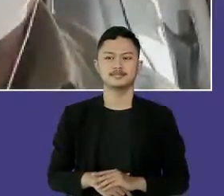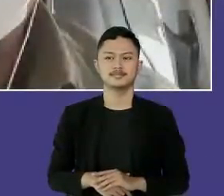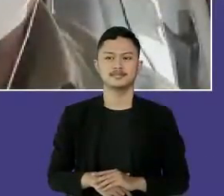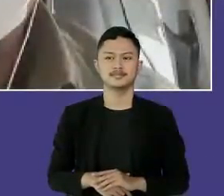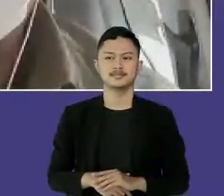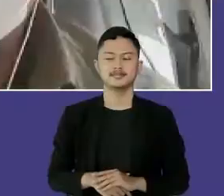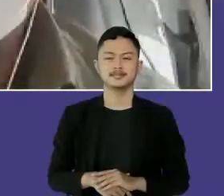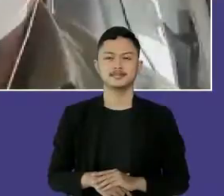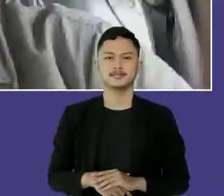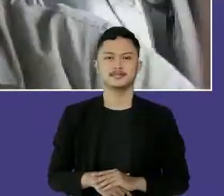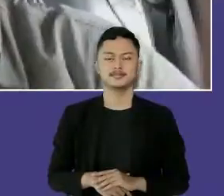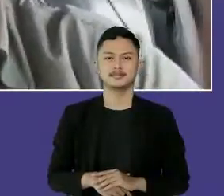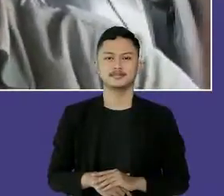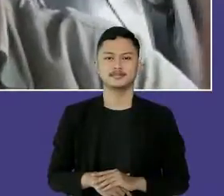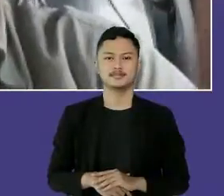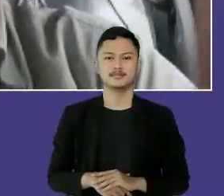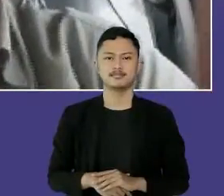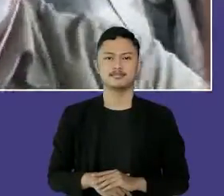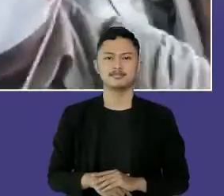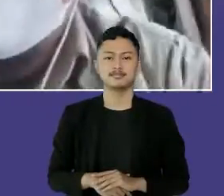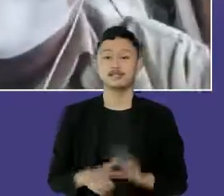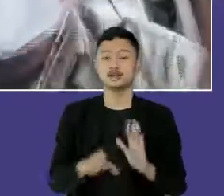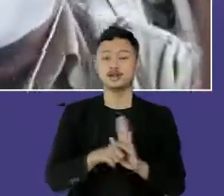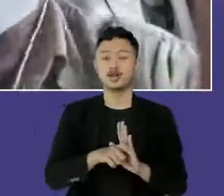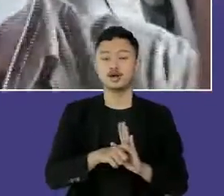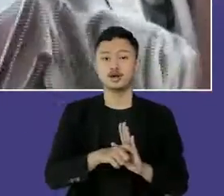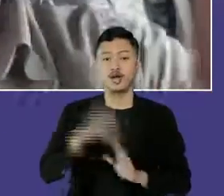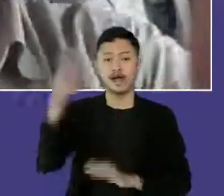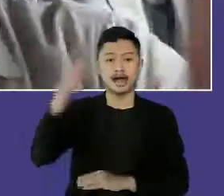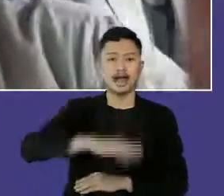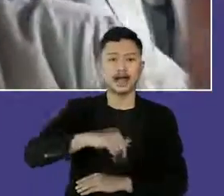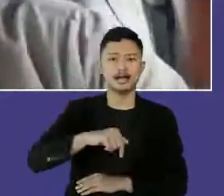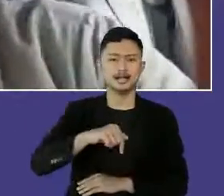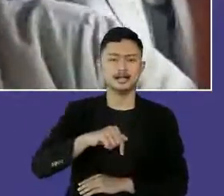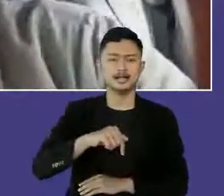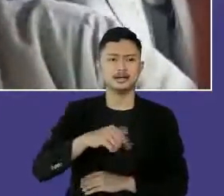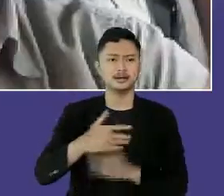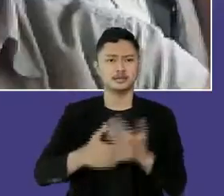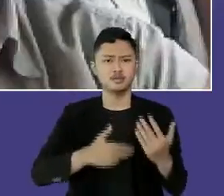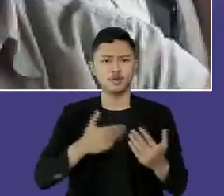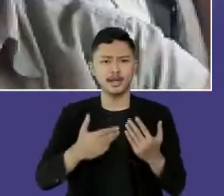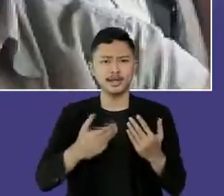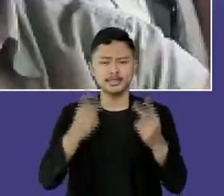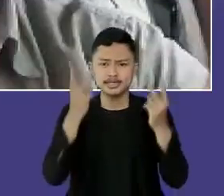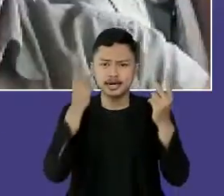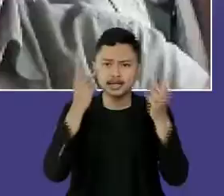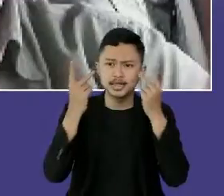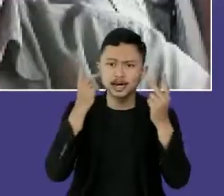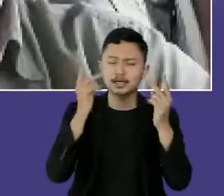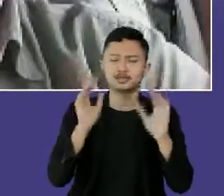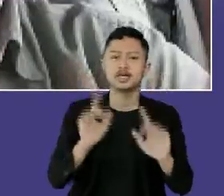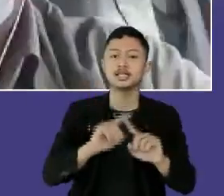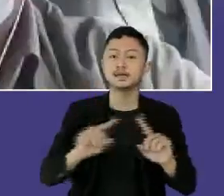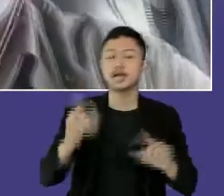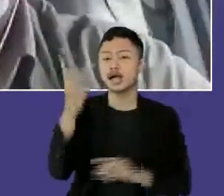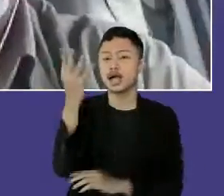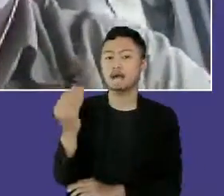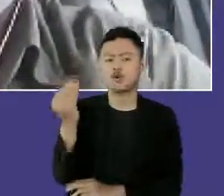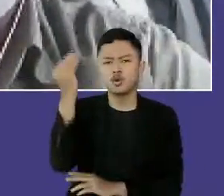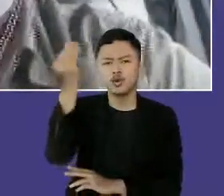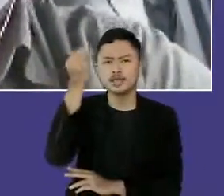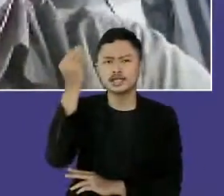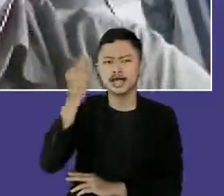kita adanya orang lain, kita pun juga hari ini juga saling menjaga. Nah, desa wisata